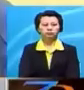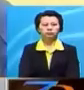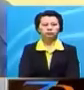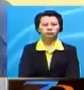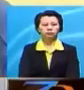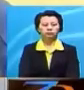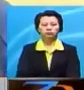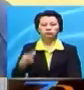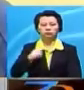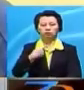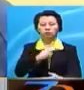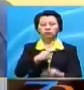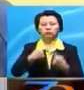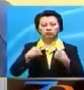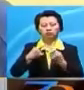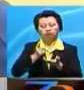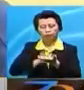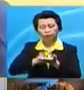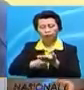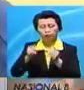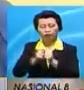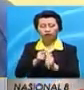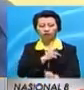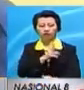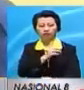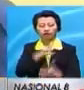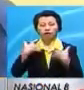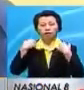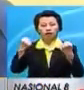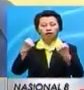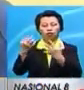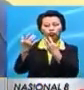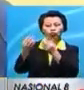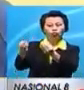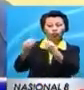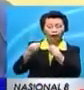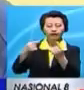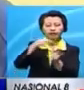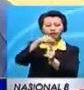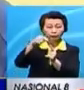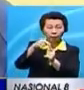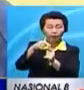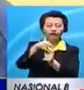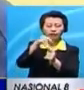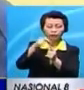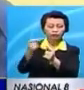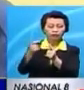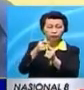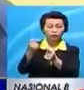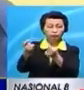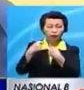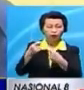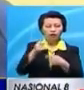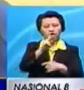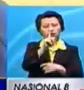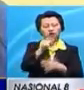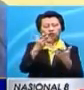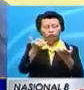Kita tengah bincang dengan pihak Kementerian Kesihatan dan kita tengah tunggu tarikh mereka. Ya, sebenarnya di Dewan Negeri Kuala Lumpur nak laksanakan